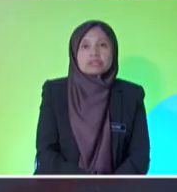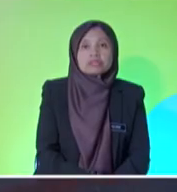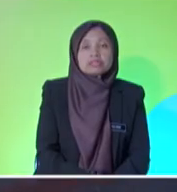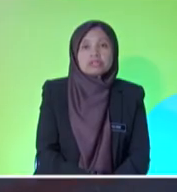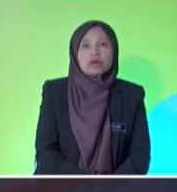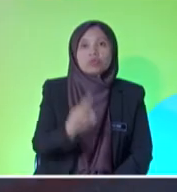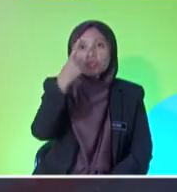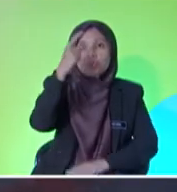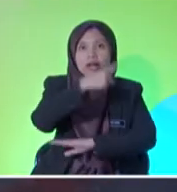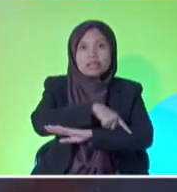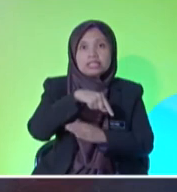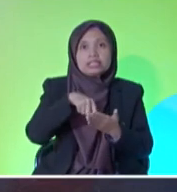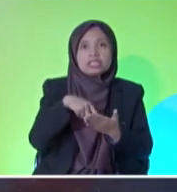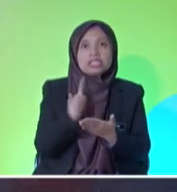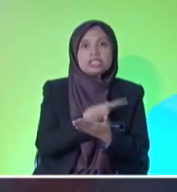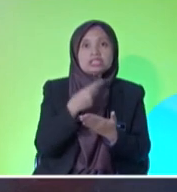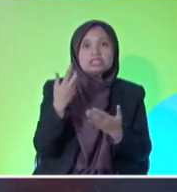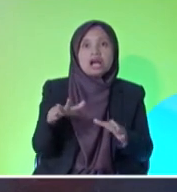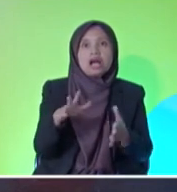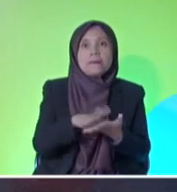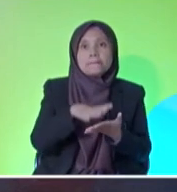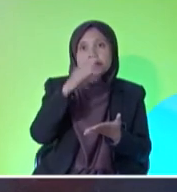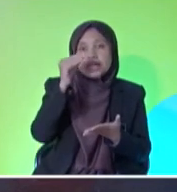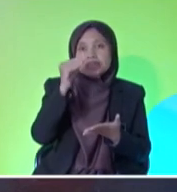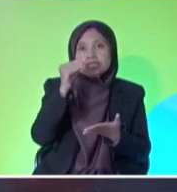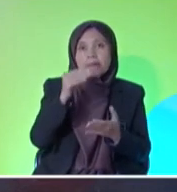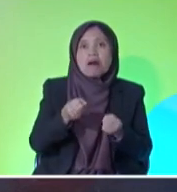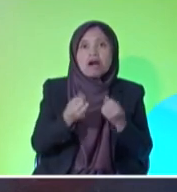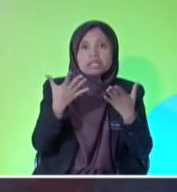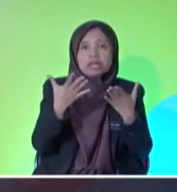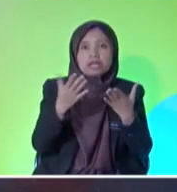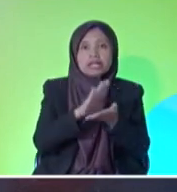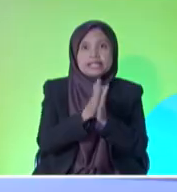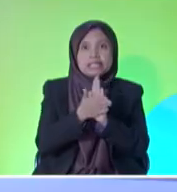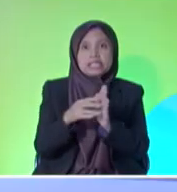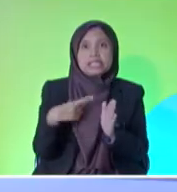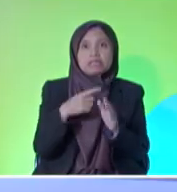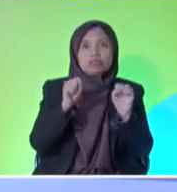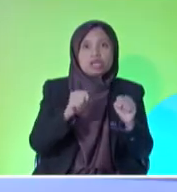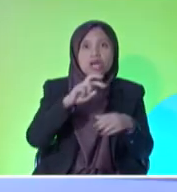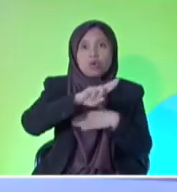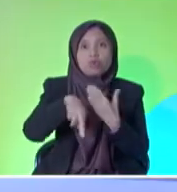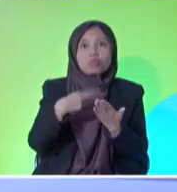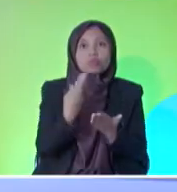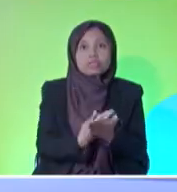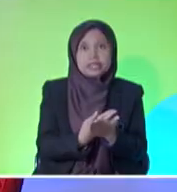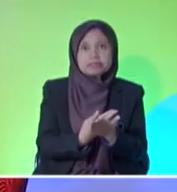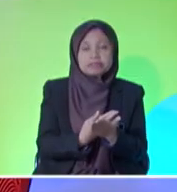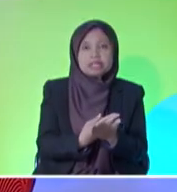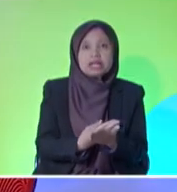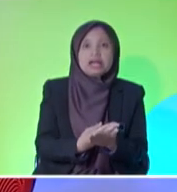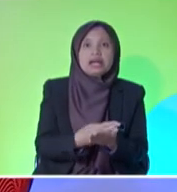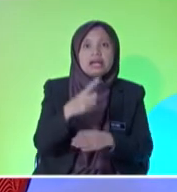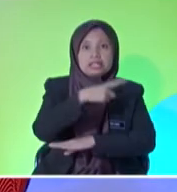kita belajar banyak benda itu mungkin cukup diberikan sedikit rumusan kepada apa yang kita belajar hari ini kita belajar